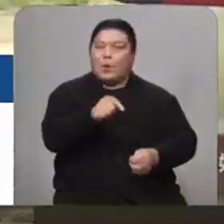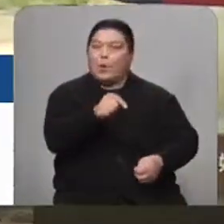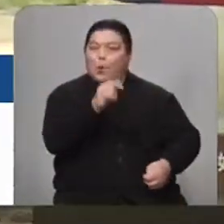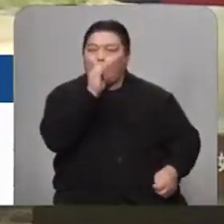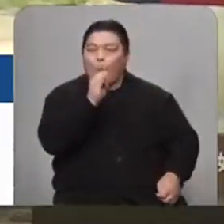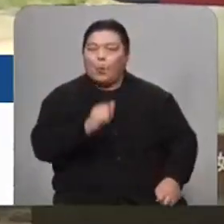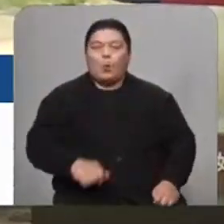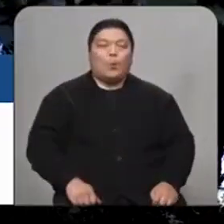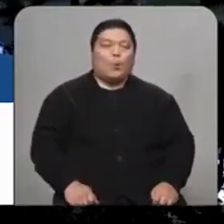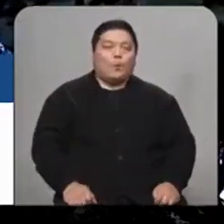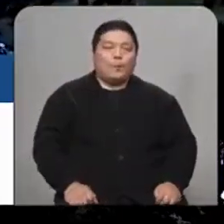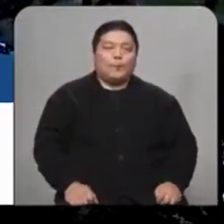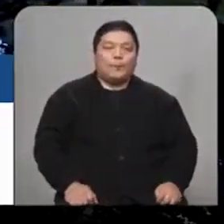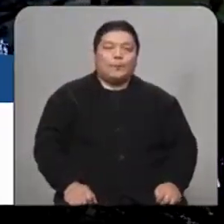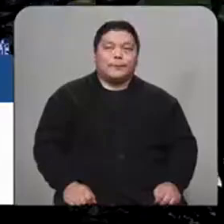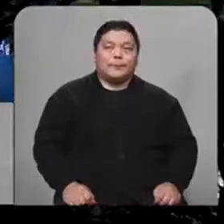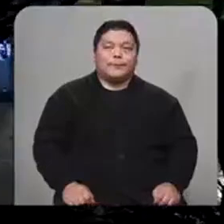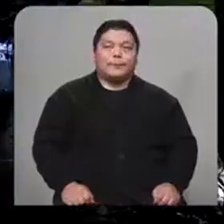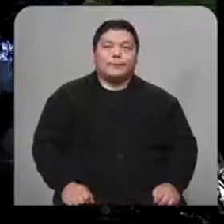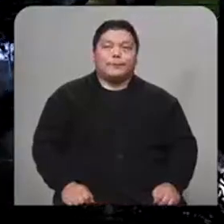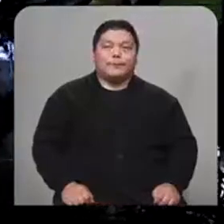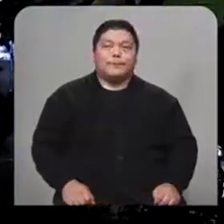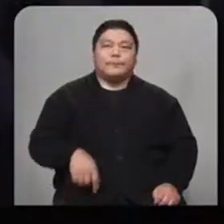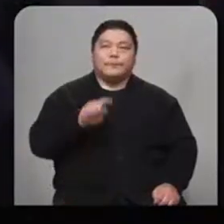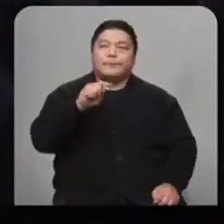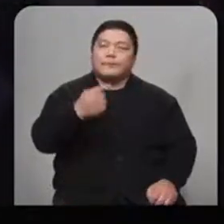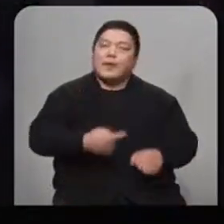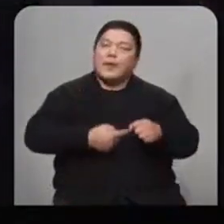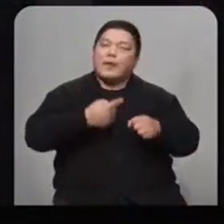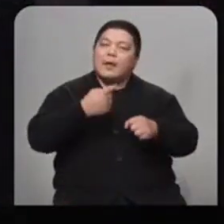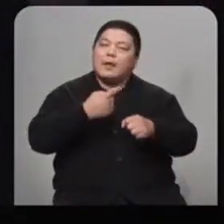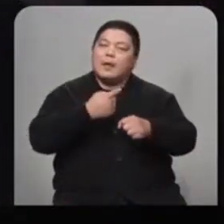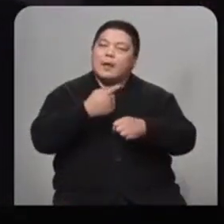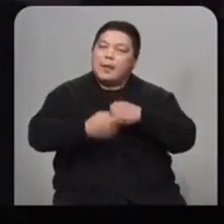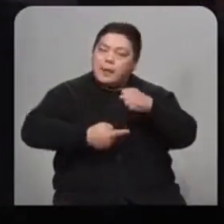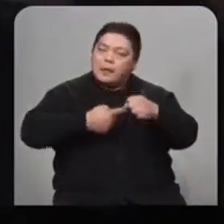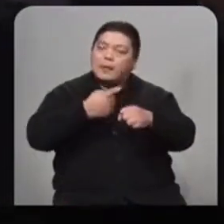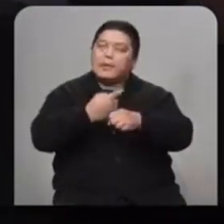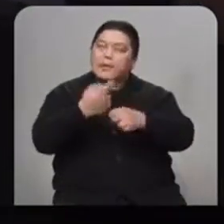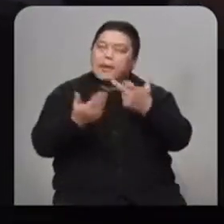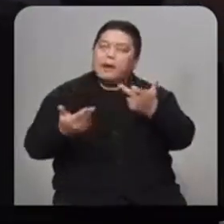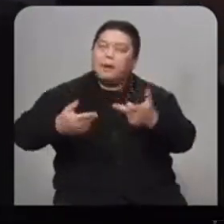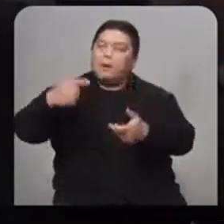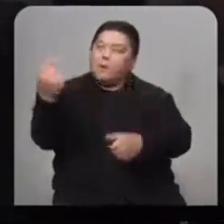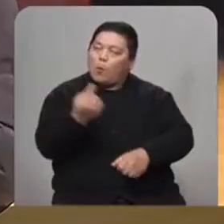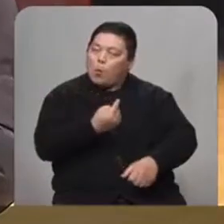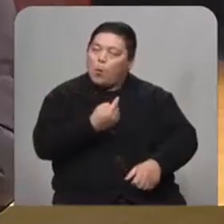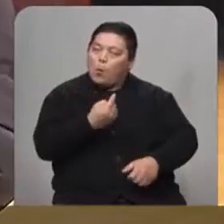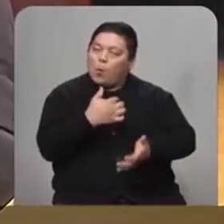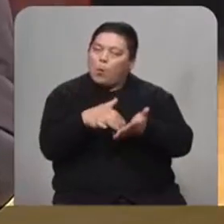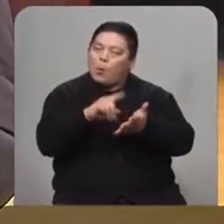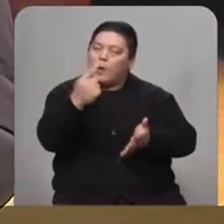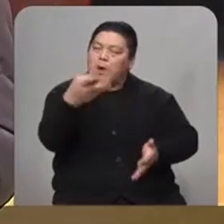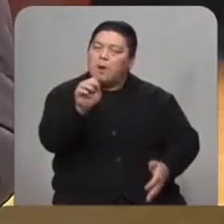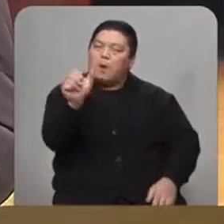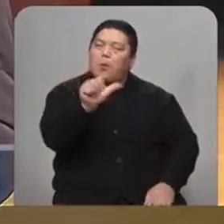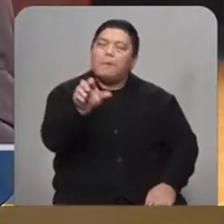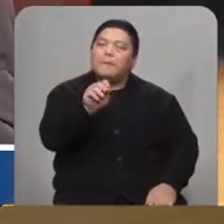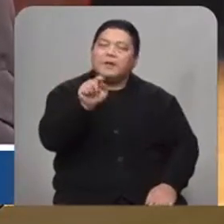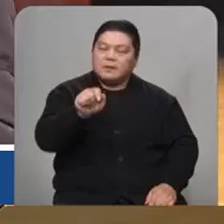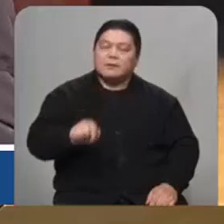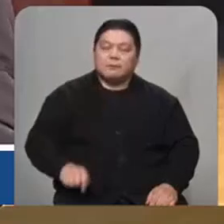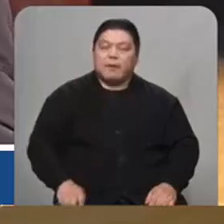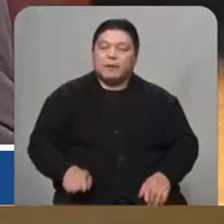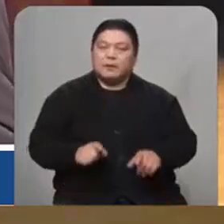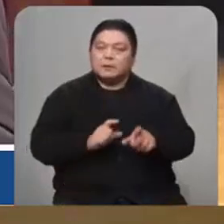다양한 관광지를 찾고 있습니다. 매년 1억 5천만 명이 강원도를 다녀가고 있습니다. 한 걸음 더 나아갑니다.